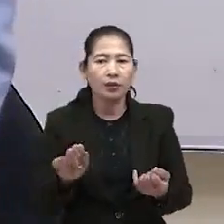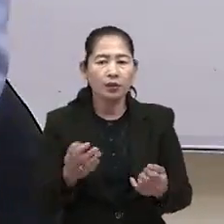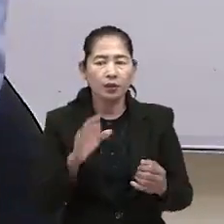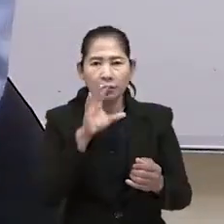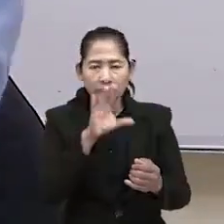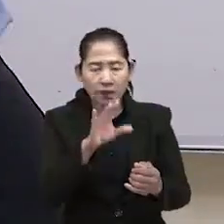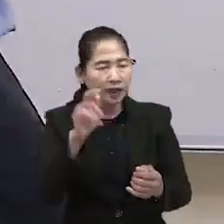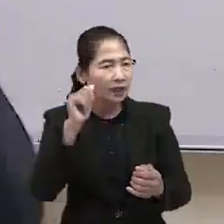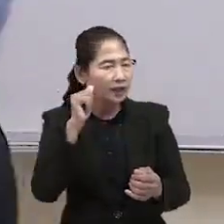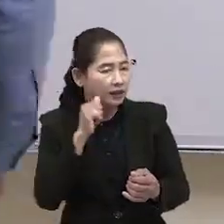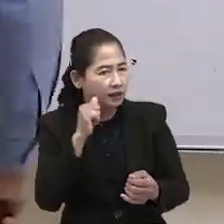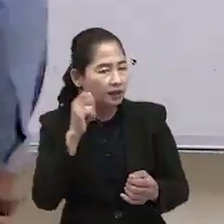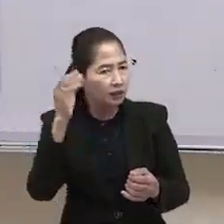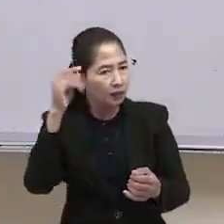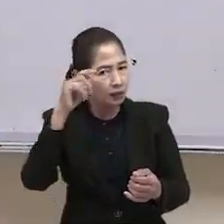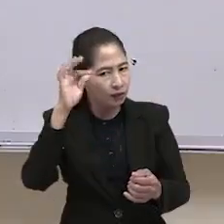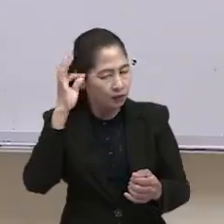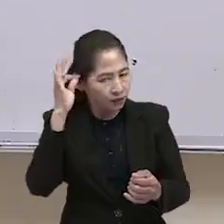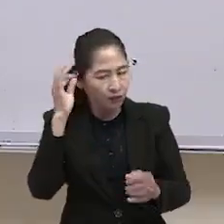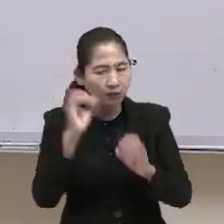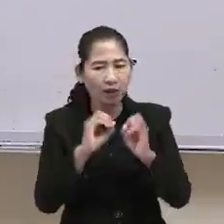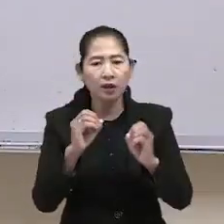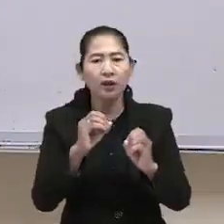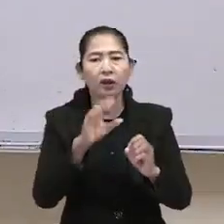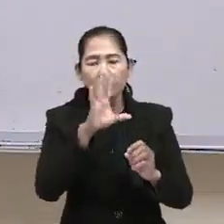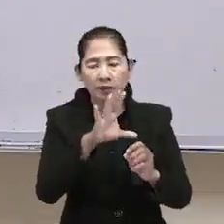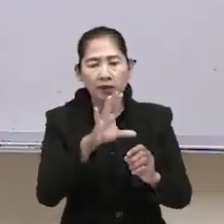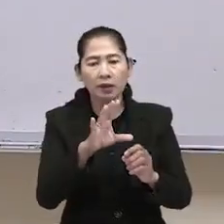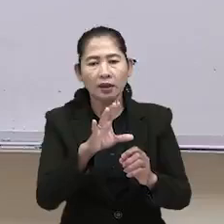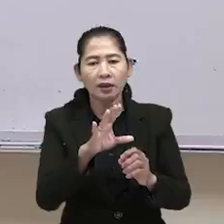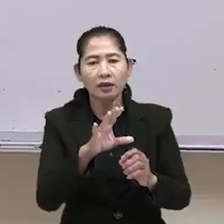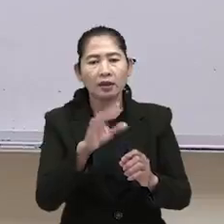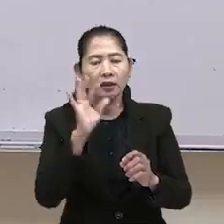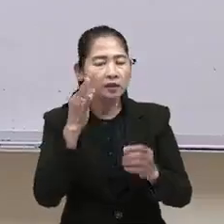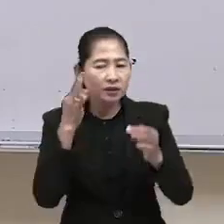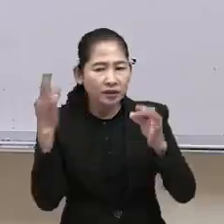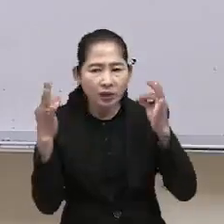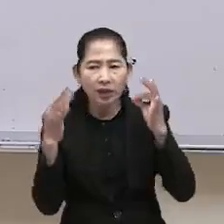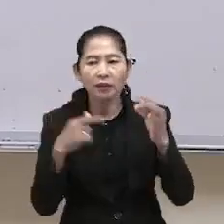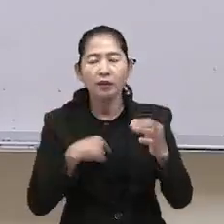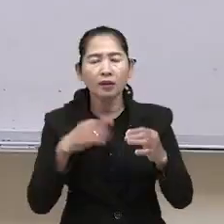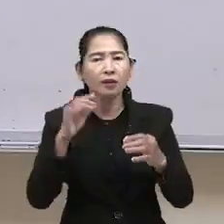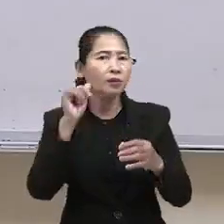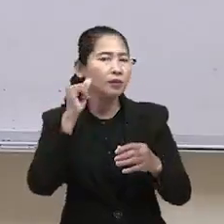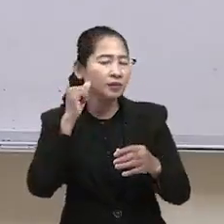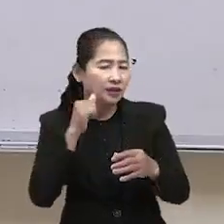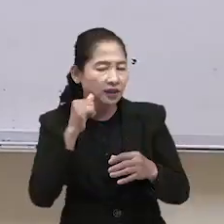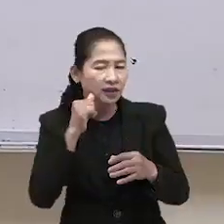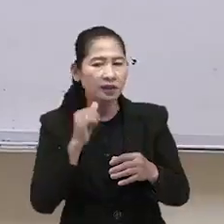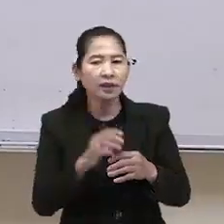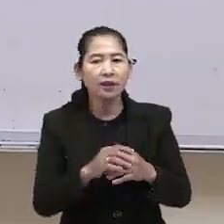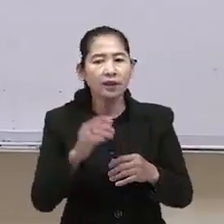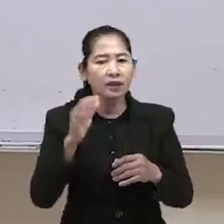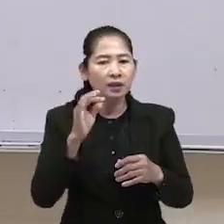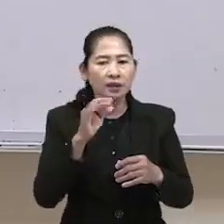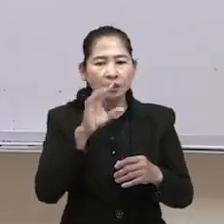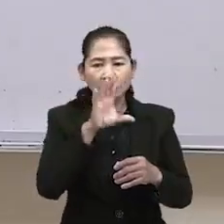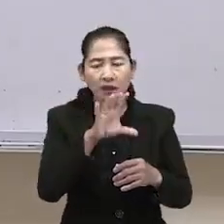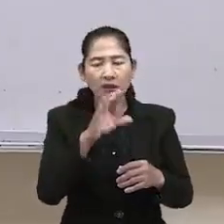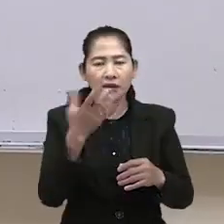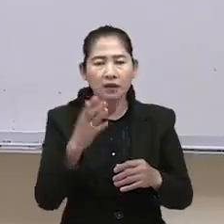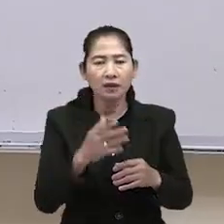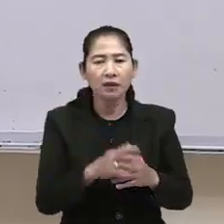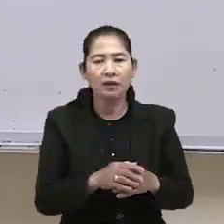ឆ្កែញីឬឈ្មោលប្រសិនបើកូនមិននិយាយអំពីសត្វឆ្កែគឺដាក់មកឆ្មារបស់ខ្ញុំញីមិនចិញ្ចឹមនិយាយអំពីឆ្មាចិញ្ចឹមឆ្កែម